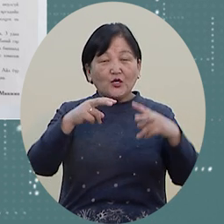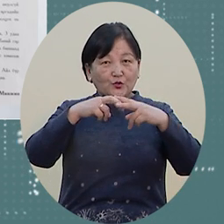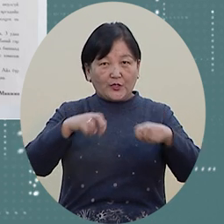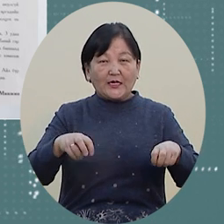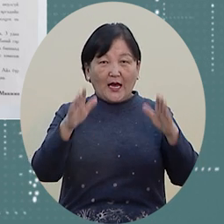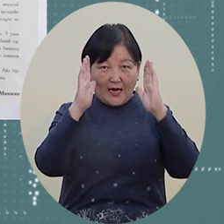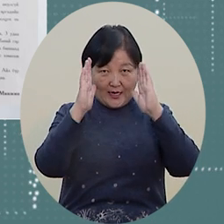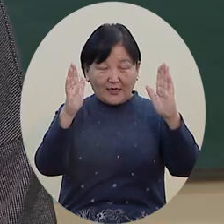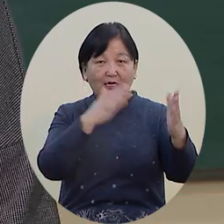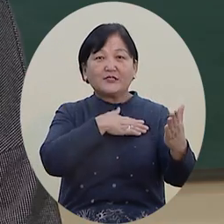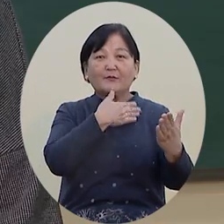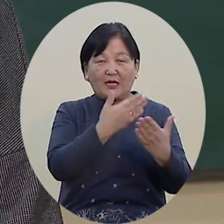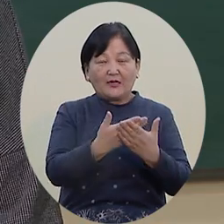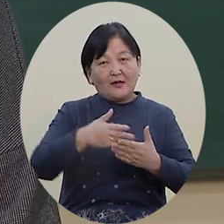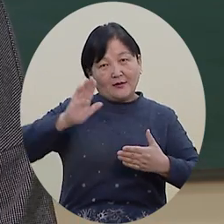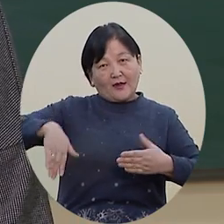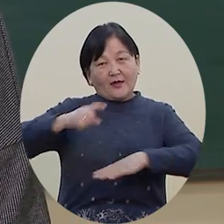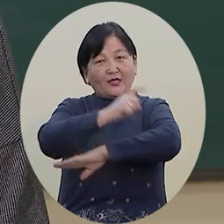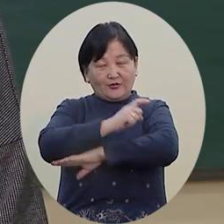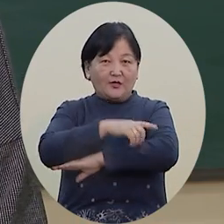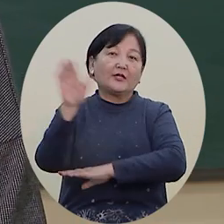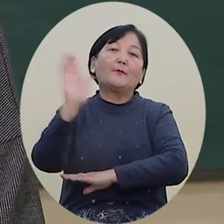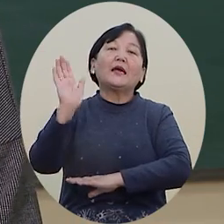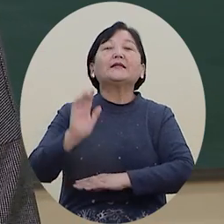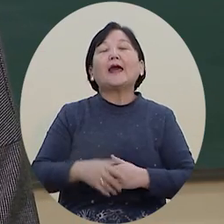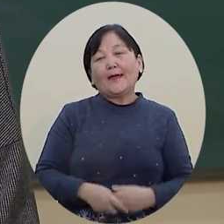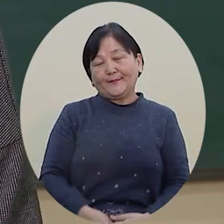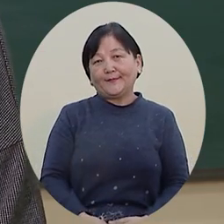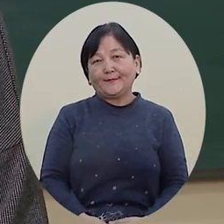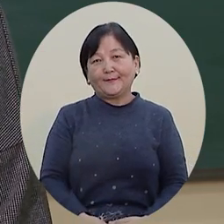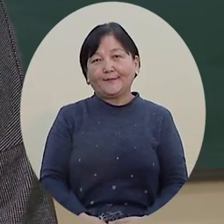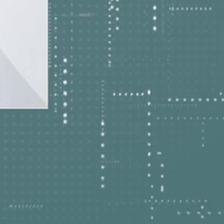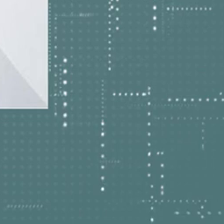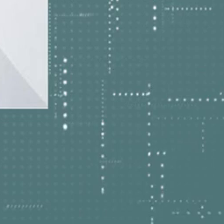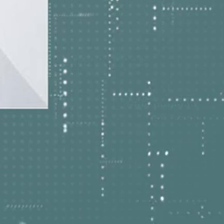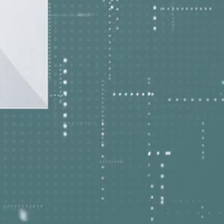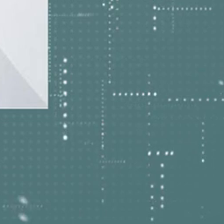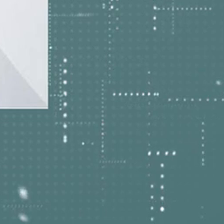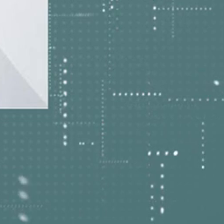үзэл судалнаа. Анхаарал тавьсанд баярлалаа. Дараагийн хичээл батал баяртай.